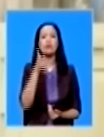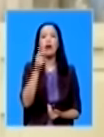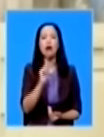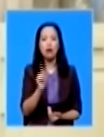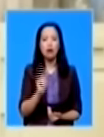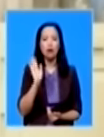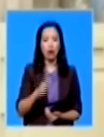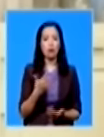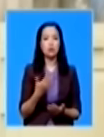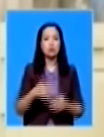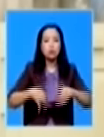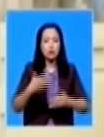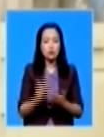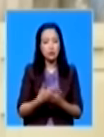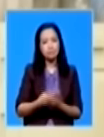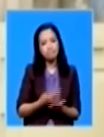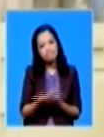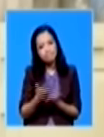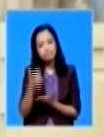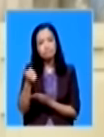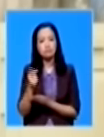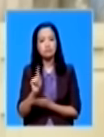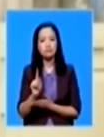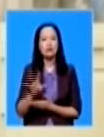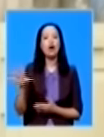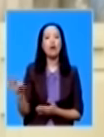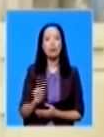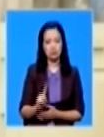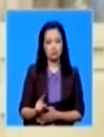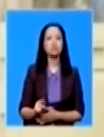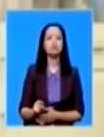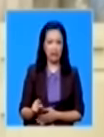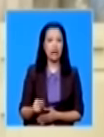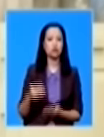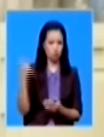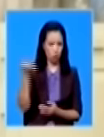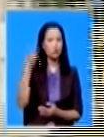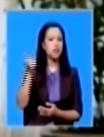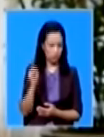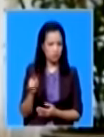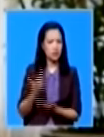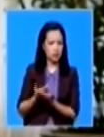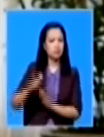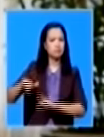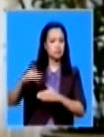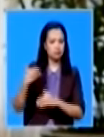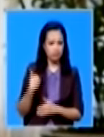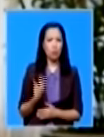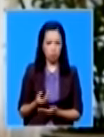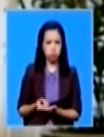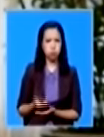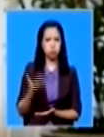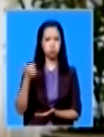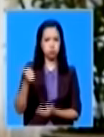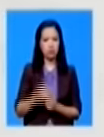คือประชาชนมีเงินใช้ได้ด้วยเรื่องความต่อเนื่องที่มันได้มาจากการท่องเที่ยวใช่ไหมเงินมันก็อยู่ในประเทศเรานี่แหละก็เป็นมูลค่ามหาศาลนะที่